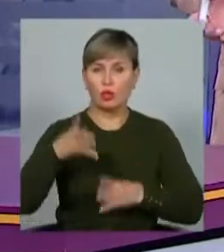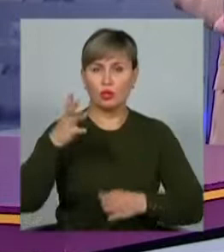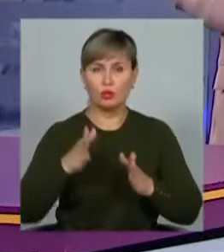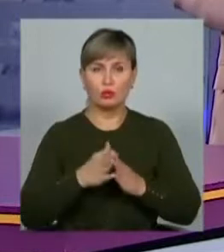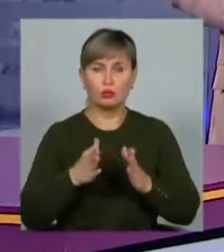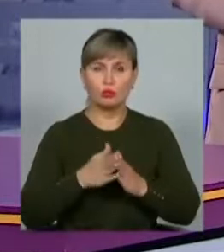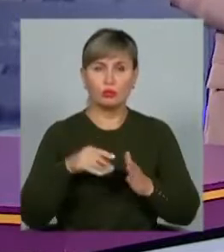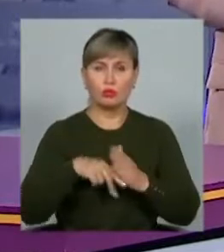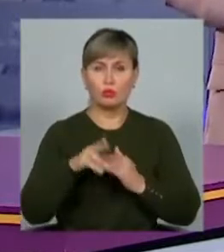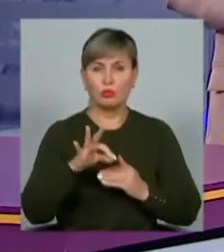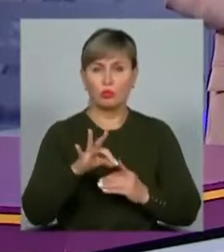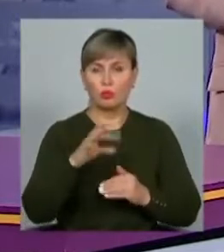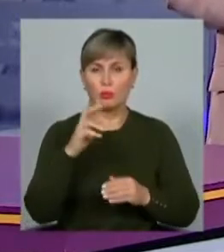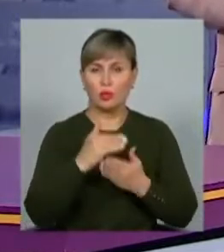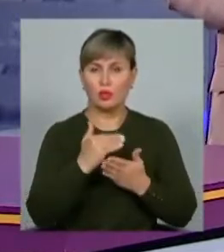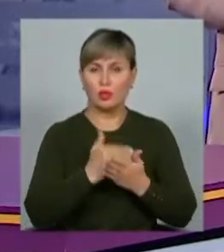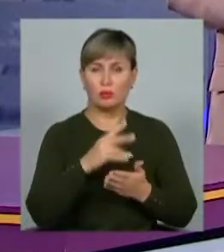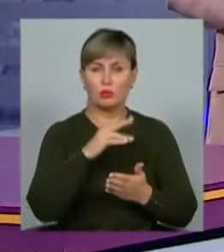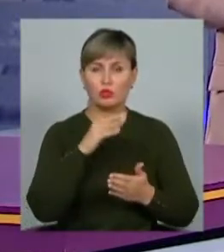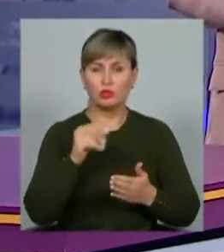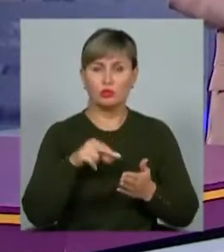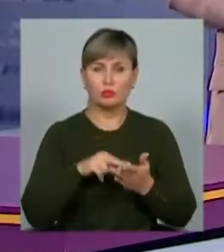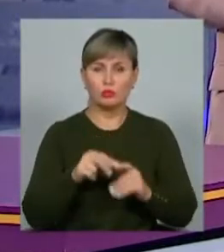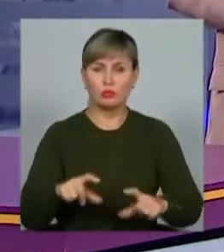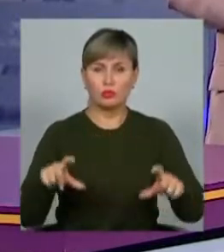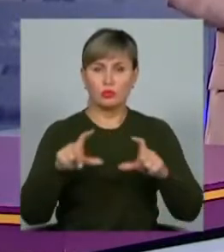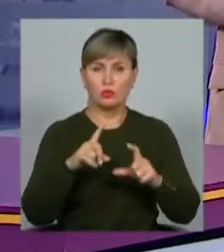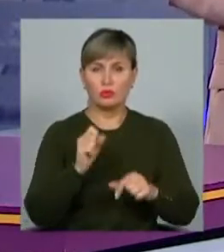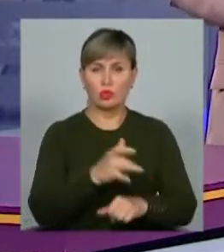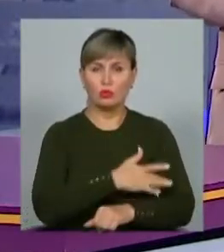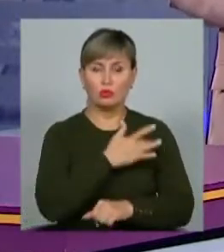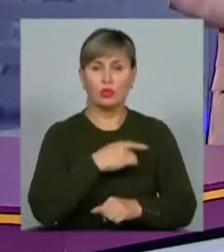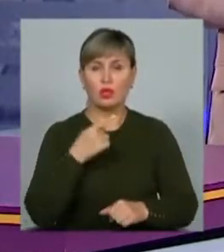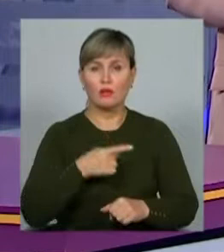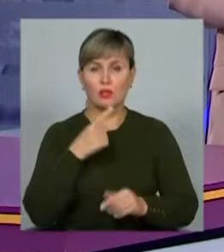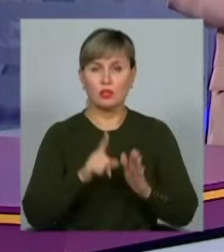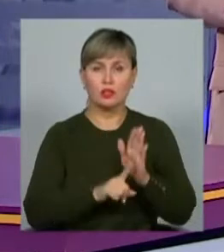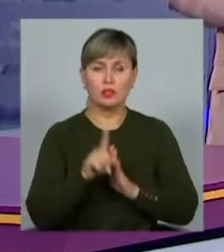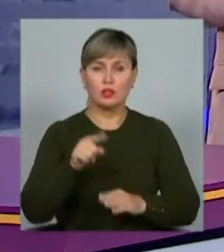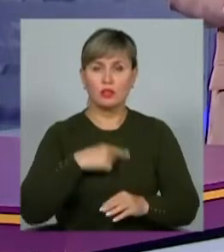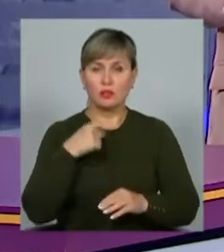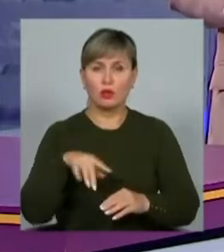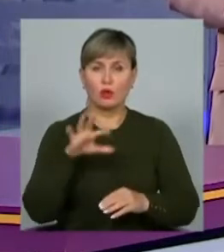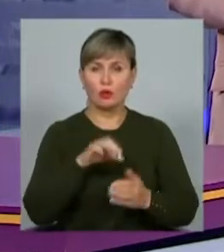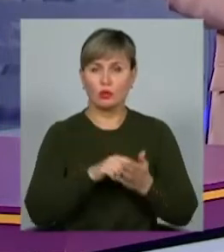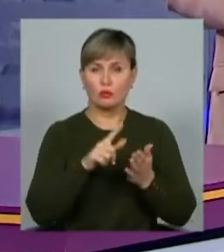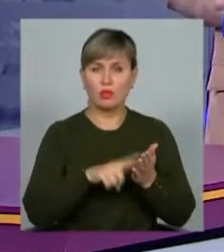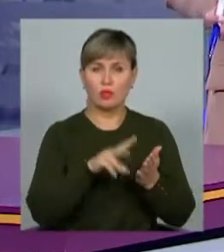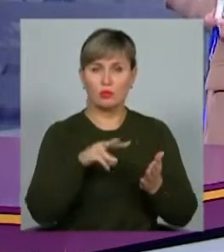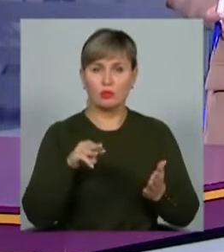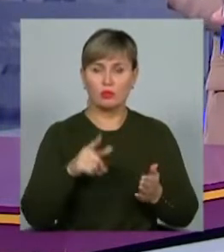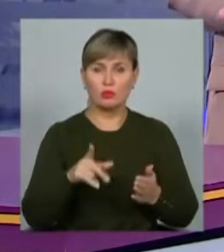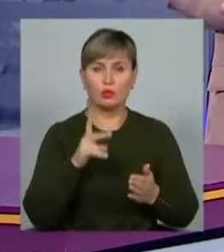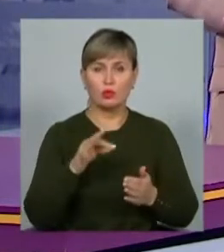по госпрограмме «Нурлы-Жер» и на завышение цены за оказанные услуги. Говорят, изначально речь шла о 17 миллионах тенге, но